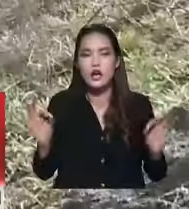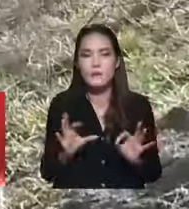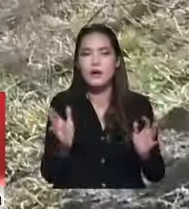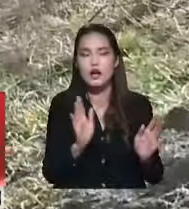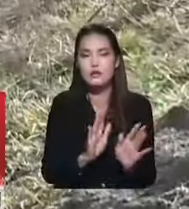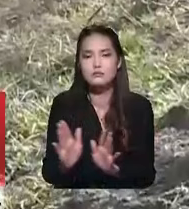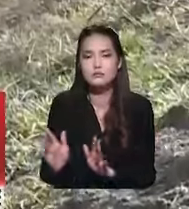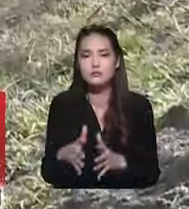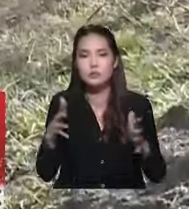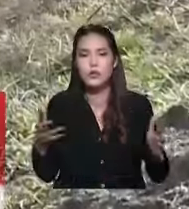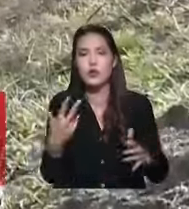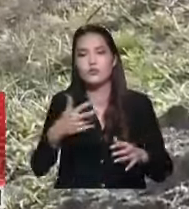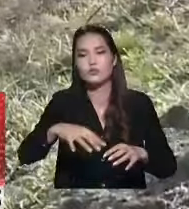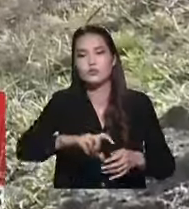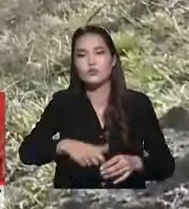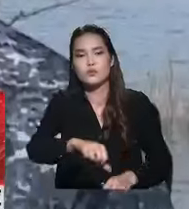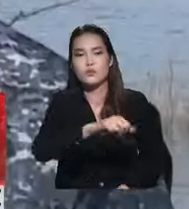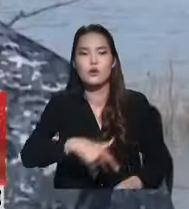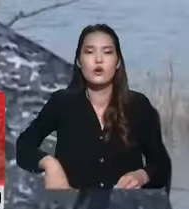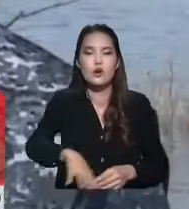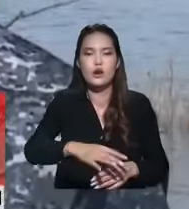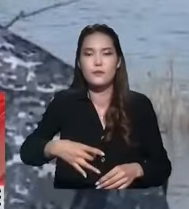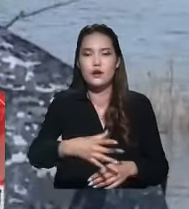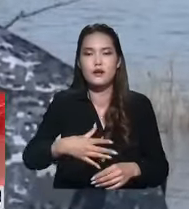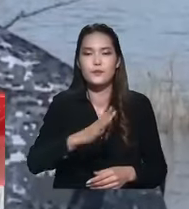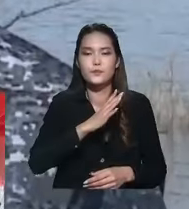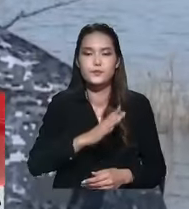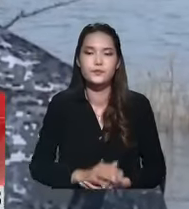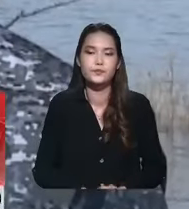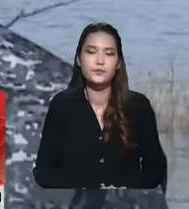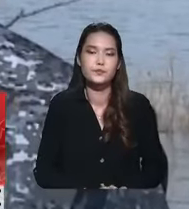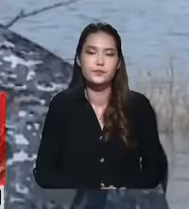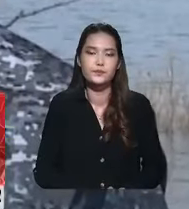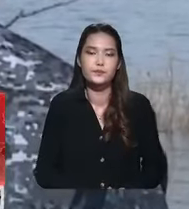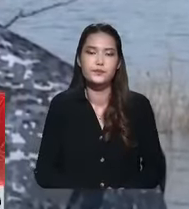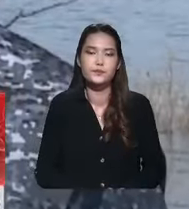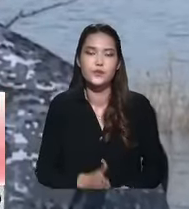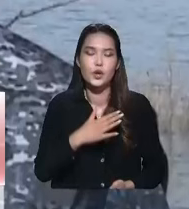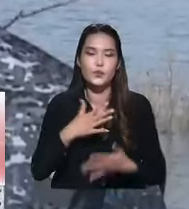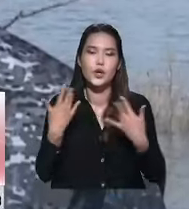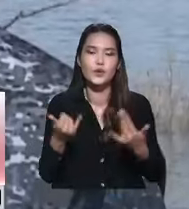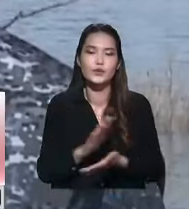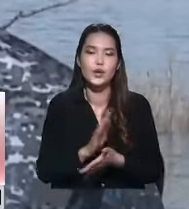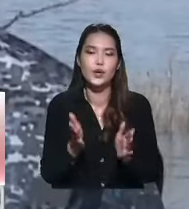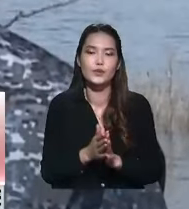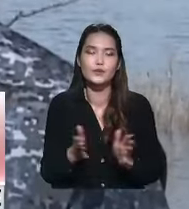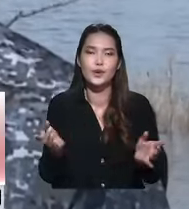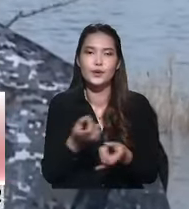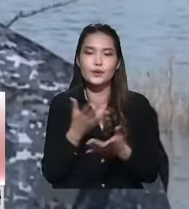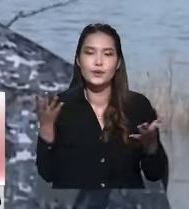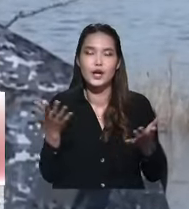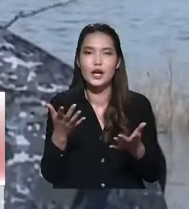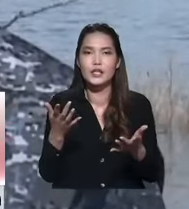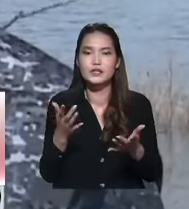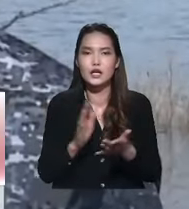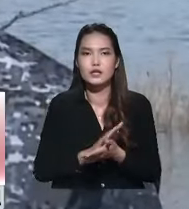еще свыше 200 рек и озер региона. Данная акция начинается с 15 апреля и проходит по 31 мая.